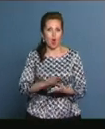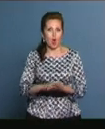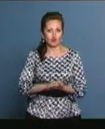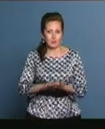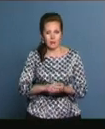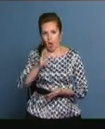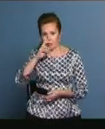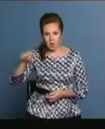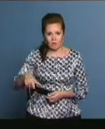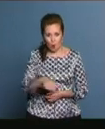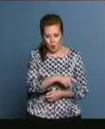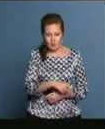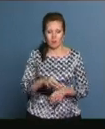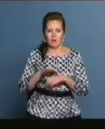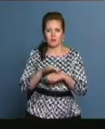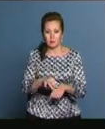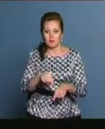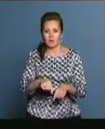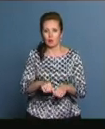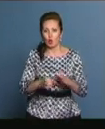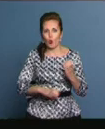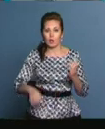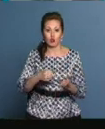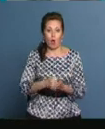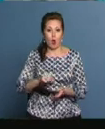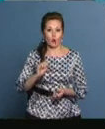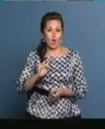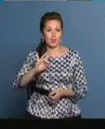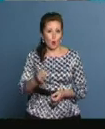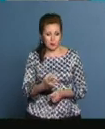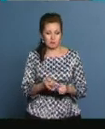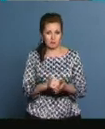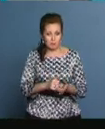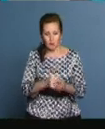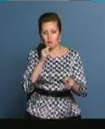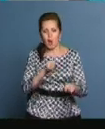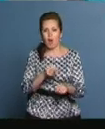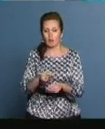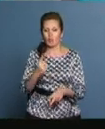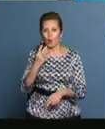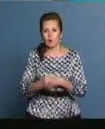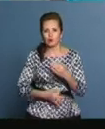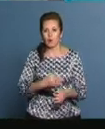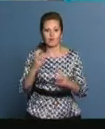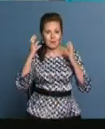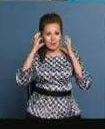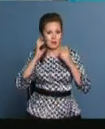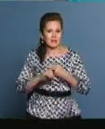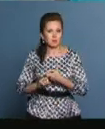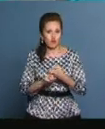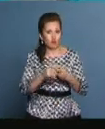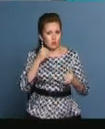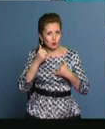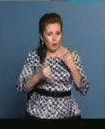воды. Без него она доводит трубы до коррозии. За процессом водоподготовки круглосуточно следят в диспетчерской. Здесь у нас на графике